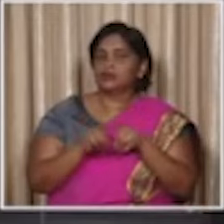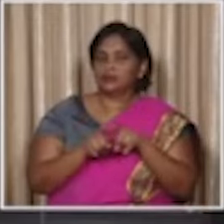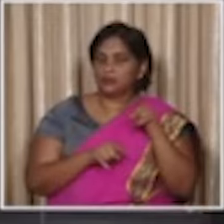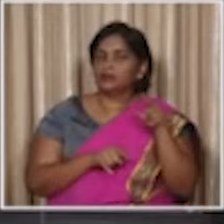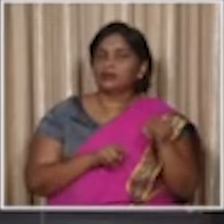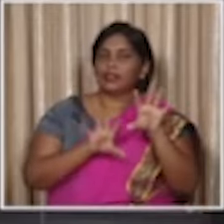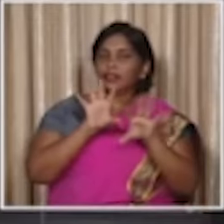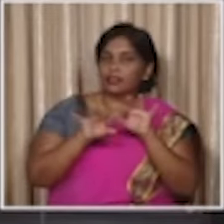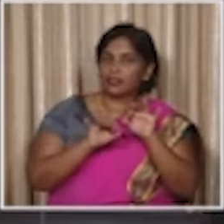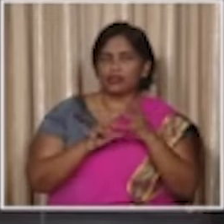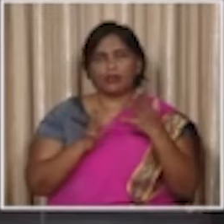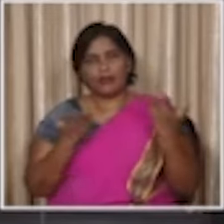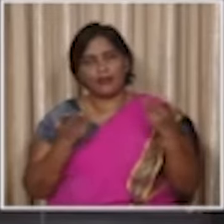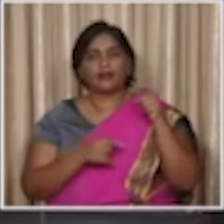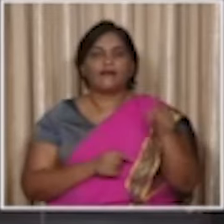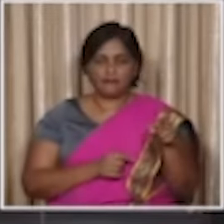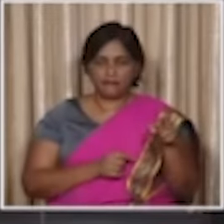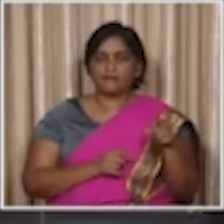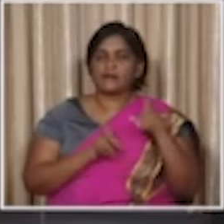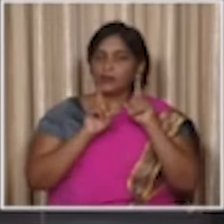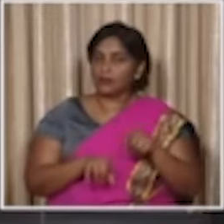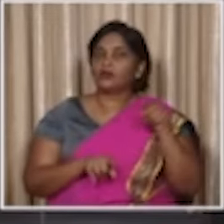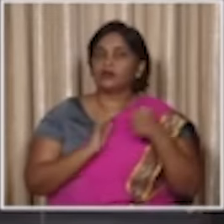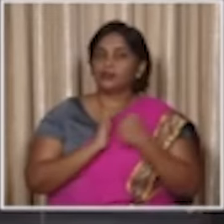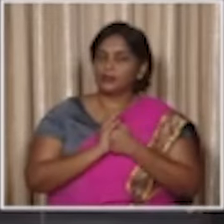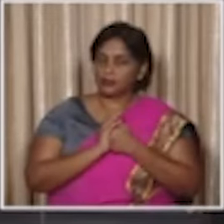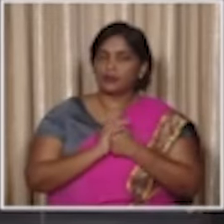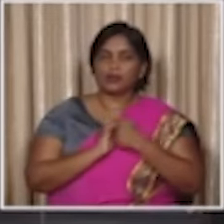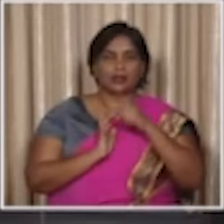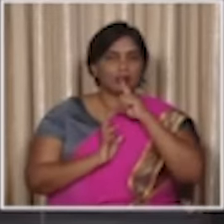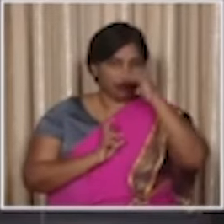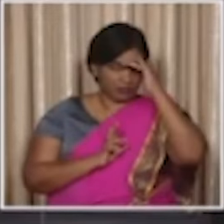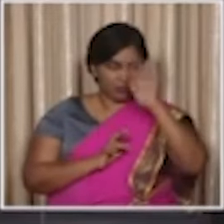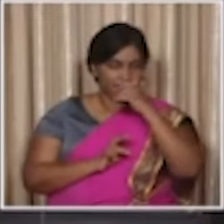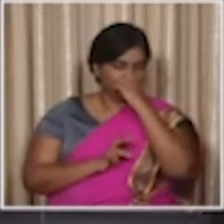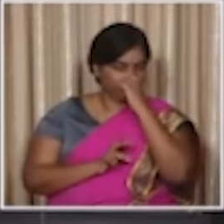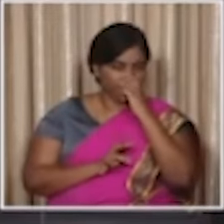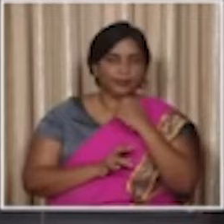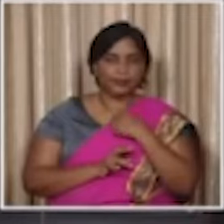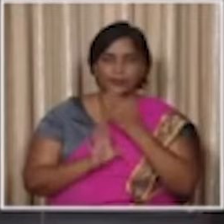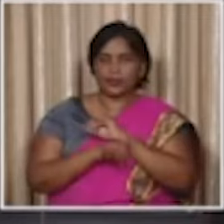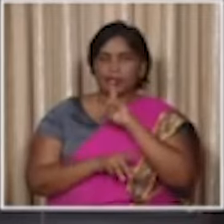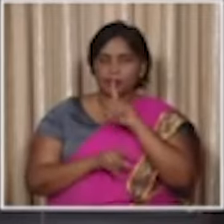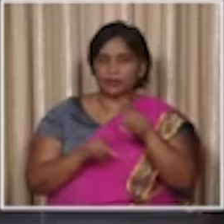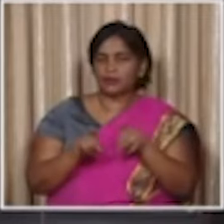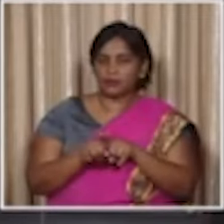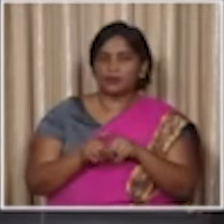ඔවුන් තේරීම සහ නොතේරීම සිදු වෙන්නේ. ඒ වගේම ගරු නියෝජ්‍ය ගරු කතානායකතුමනි මම එවල කිව්වා වගේ